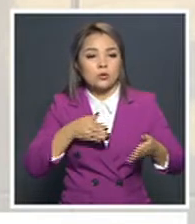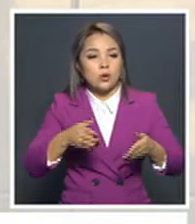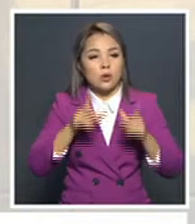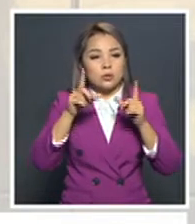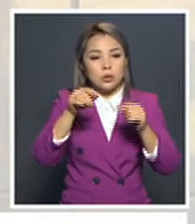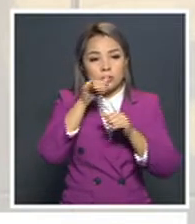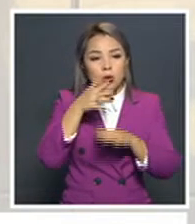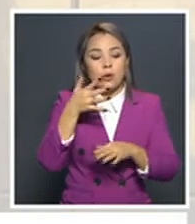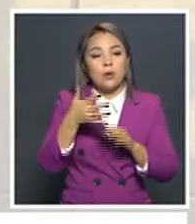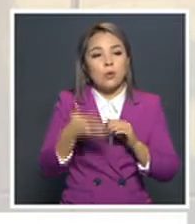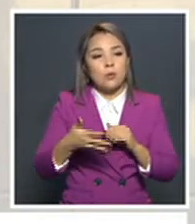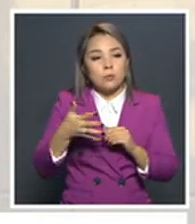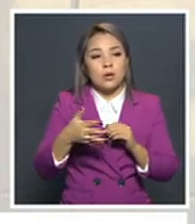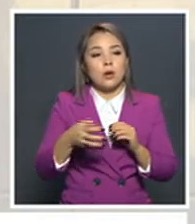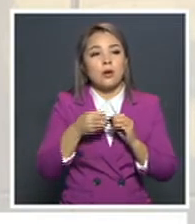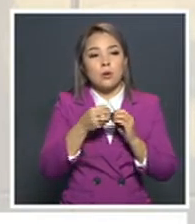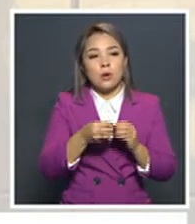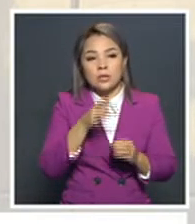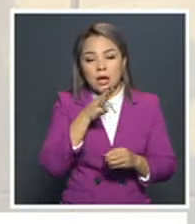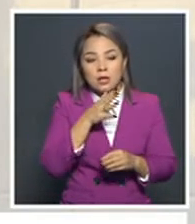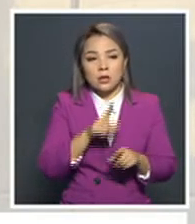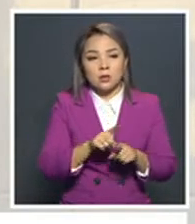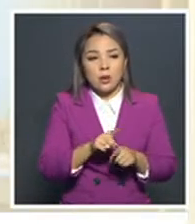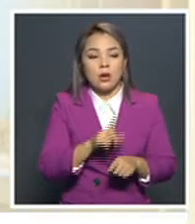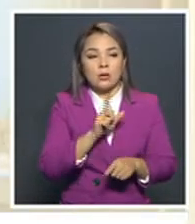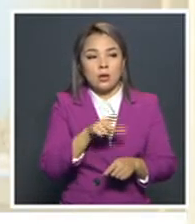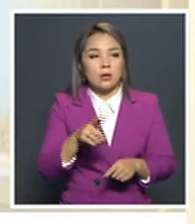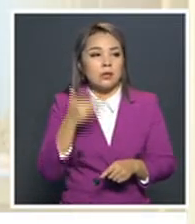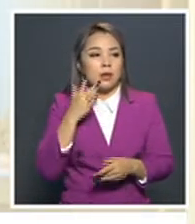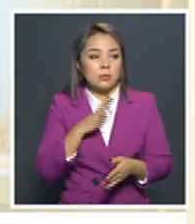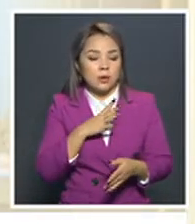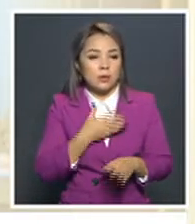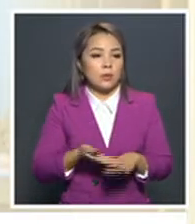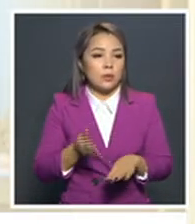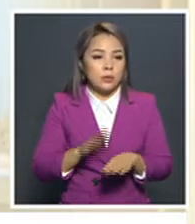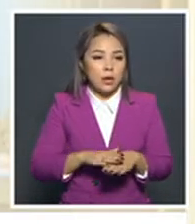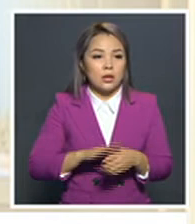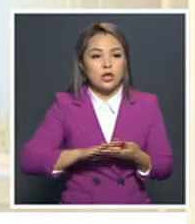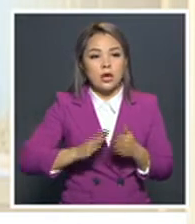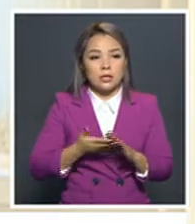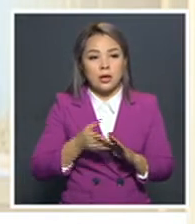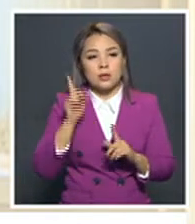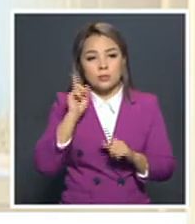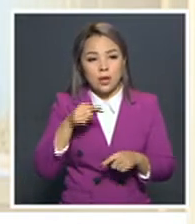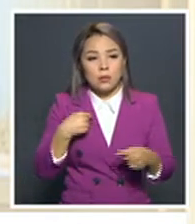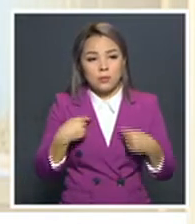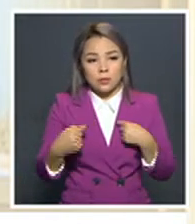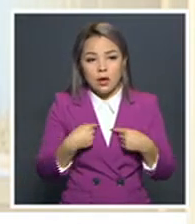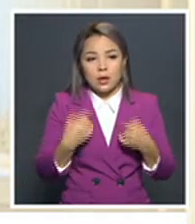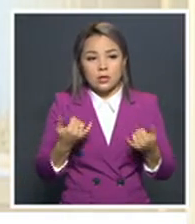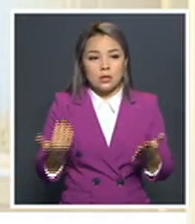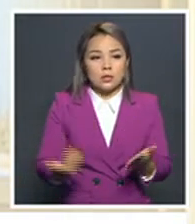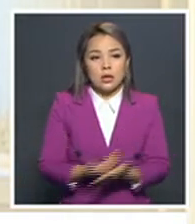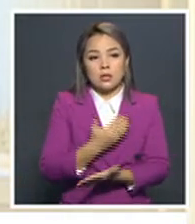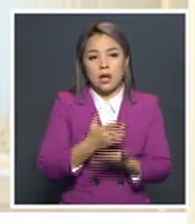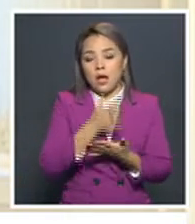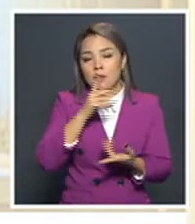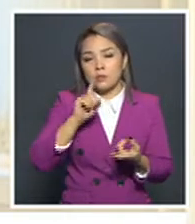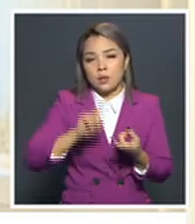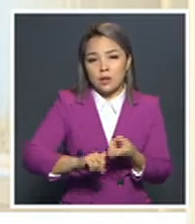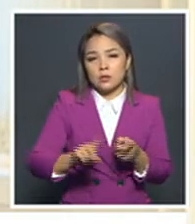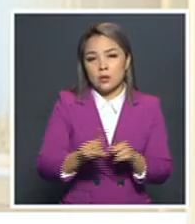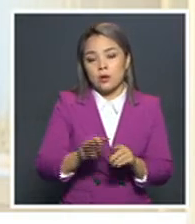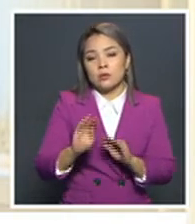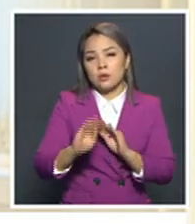сағаттап, 5 сағаттап, 8 сағаттап жүріп барған күндеріміз болды лайынша. Сондай жағдайлардың бәрін басымыздан өткеріп келатырмыз. Енді қазір заманға байланысты